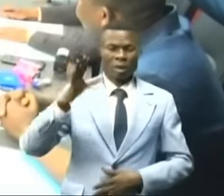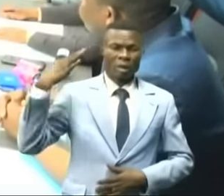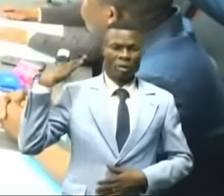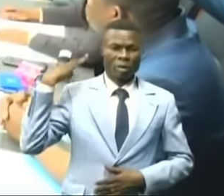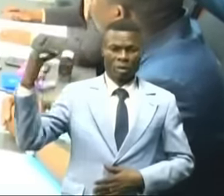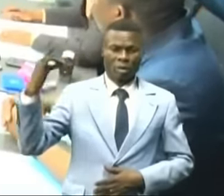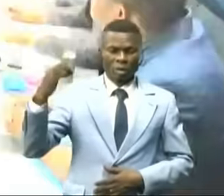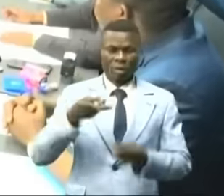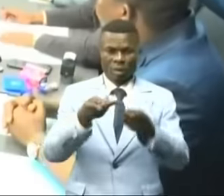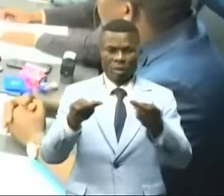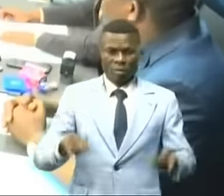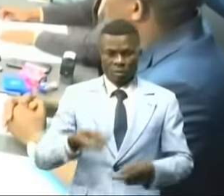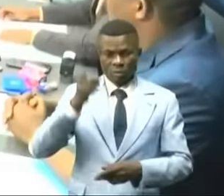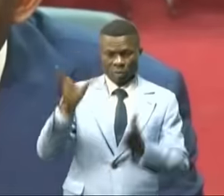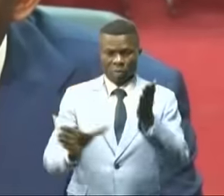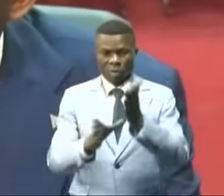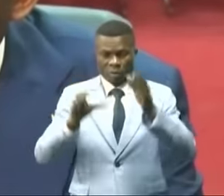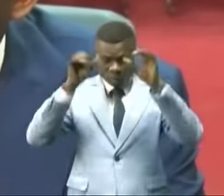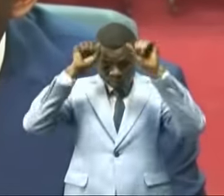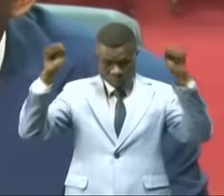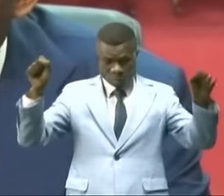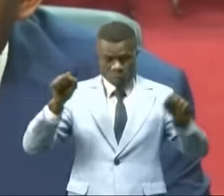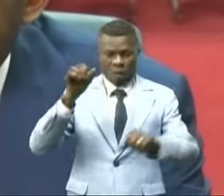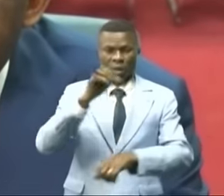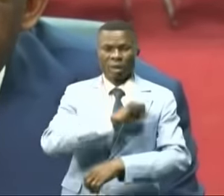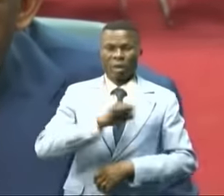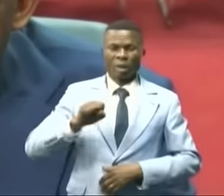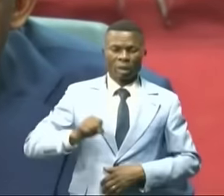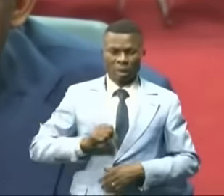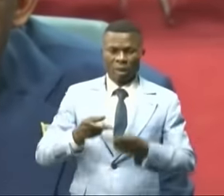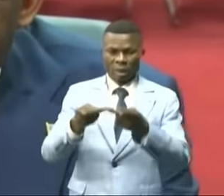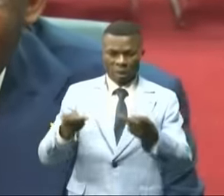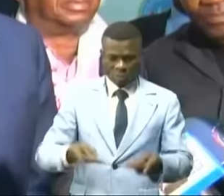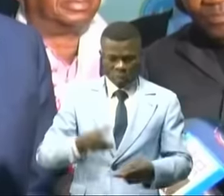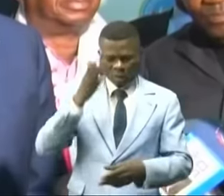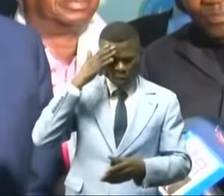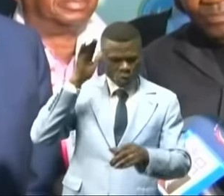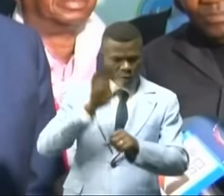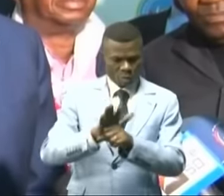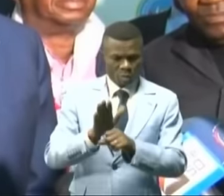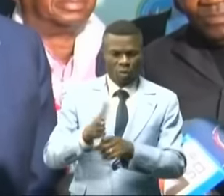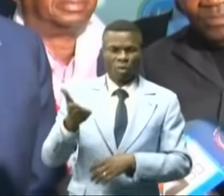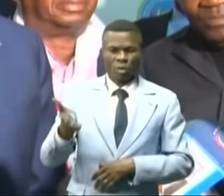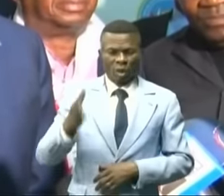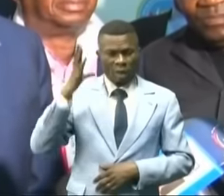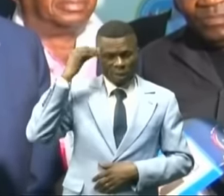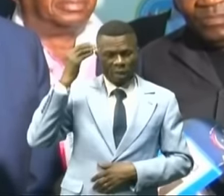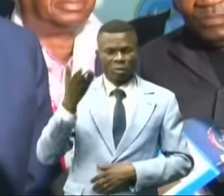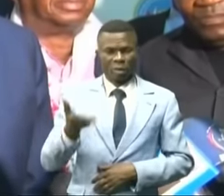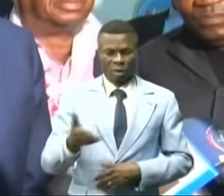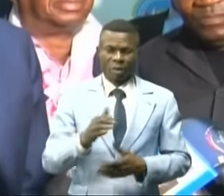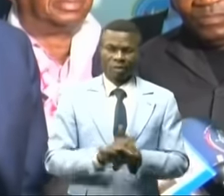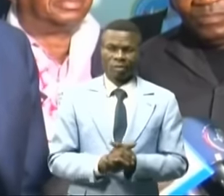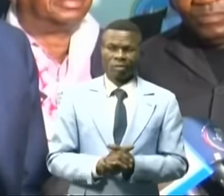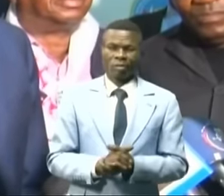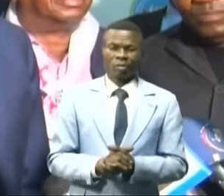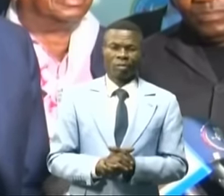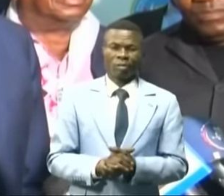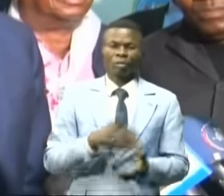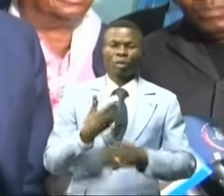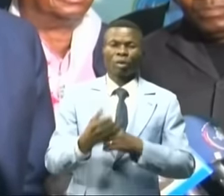au poste de premier vice-président, une fonction qu'il connaît de A à Z. L'ambition que j'ai est de faire en sorte